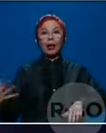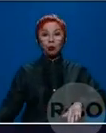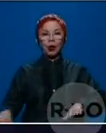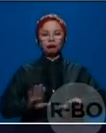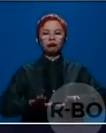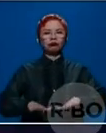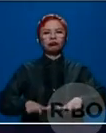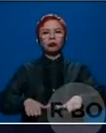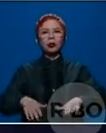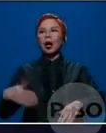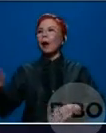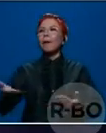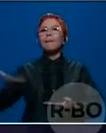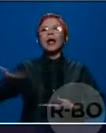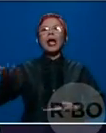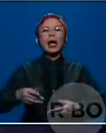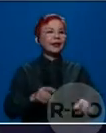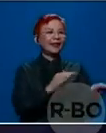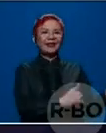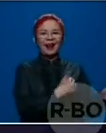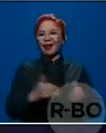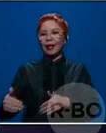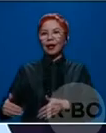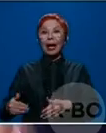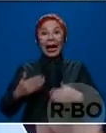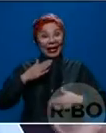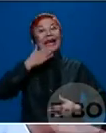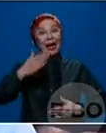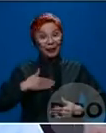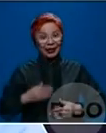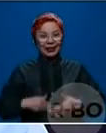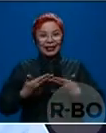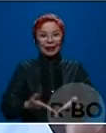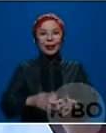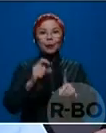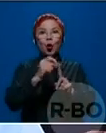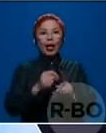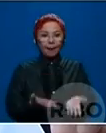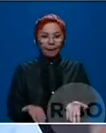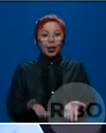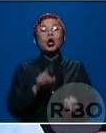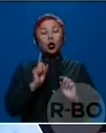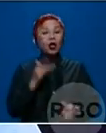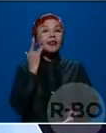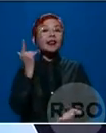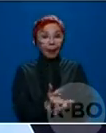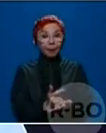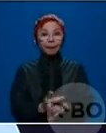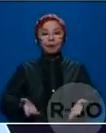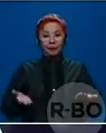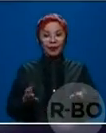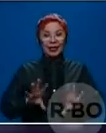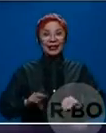umumnya melayani warga tetangganya kami siapkan programnya agar anda menjahi di kampung tetapi order yang anda terima